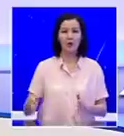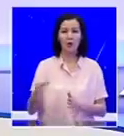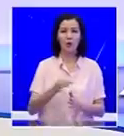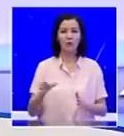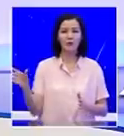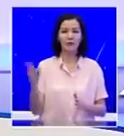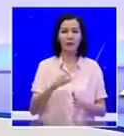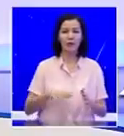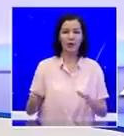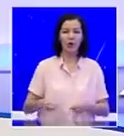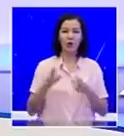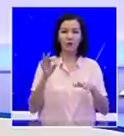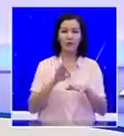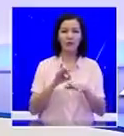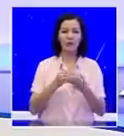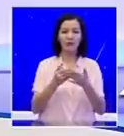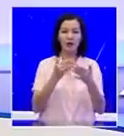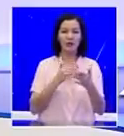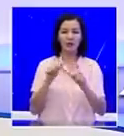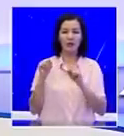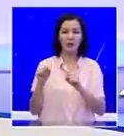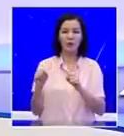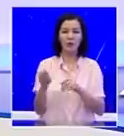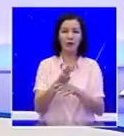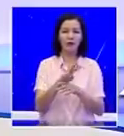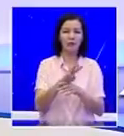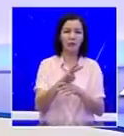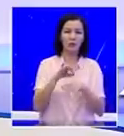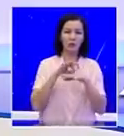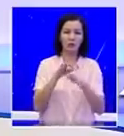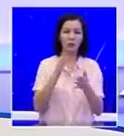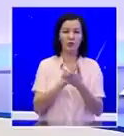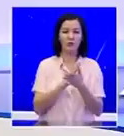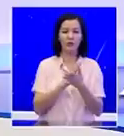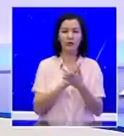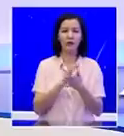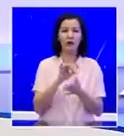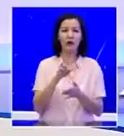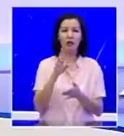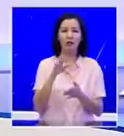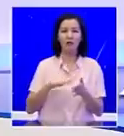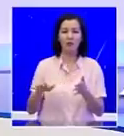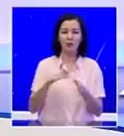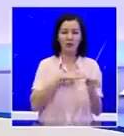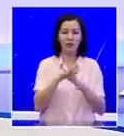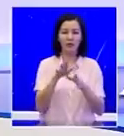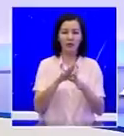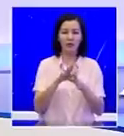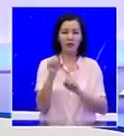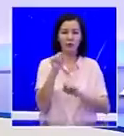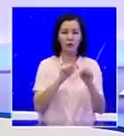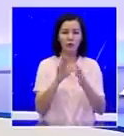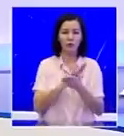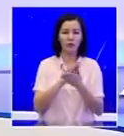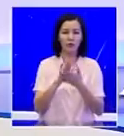Облыстың барлық ауданда қауіпті індеттің алдын алу үшін дезинфекция жүргізіліп жатыр. Алакөл ауданындағы атқарылған залалсыздандыру